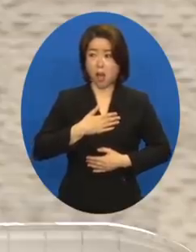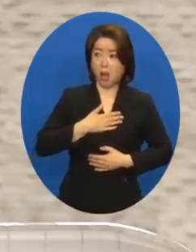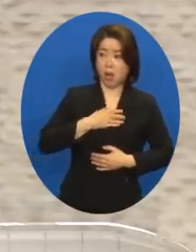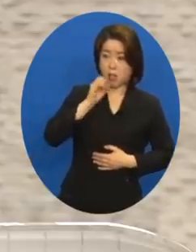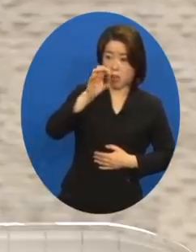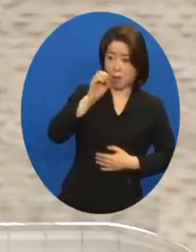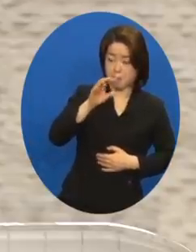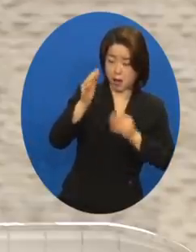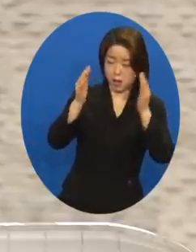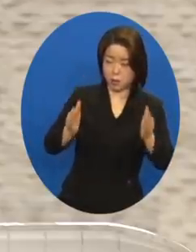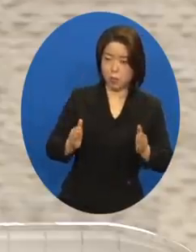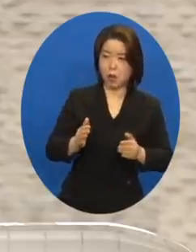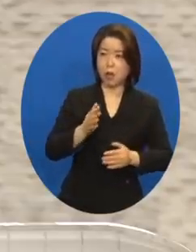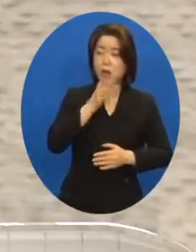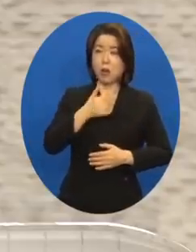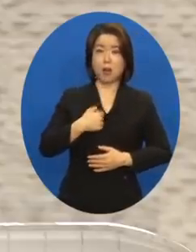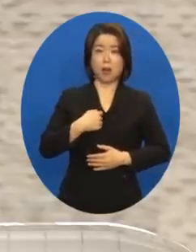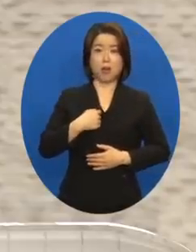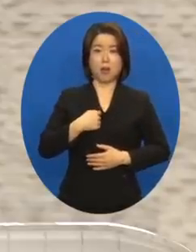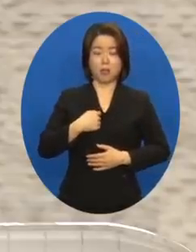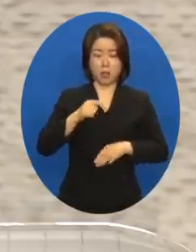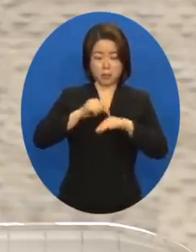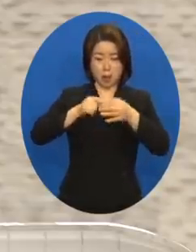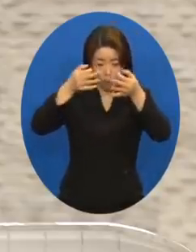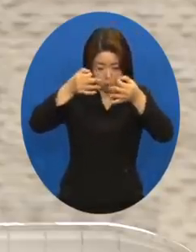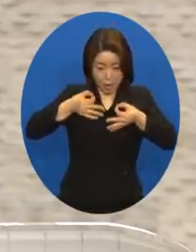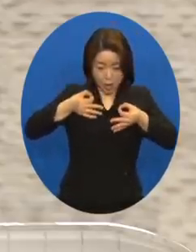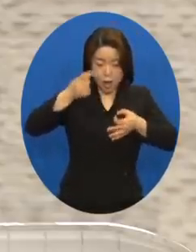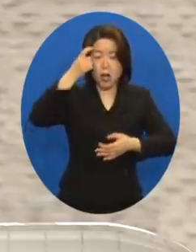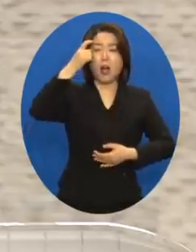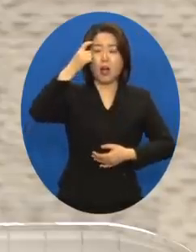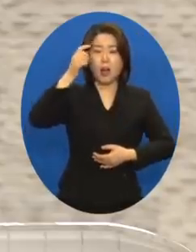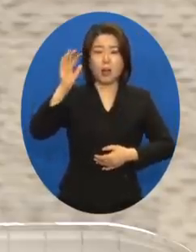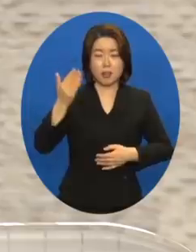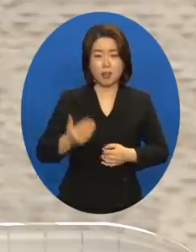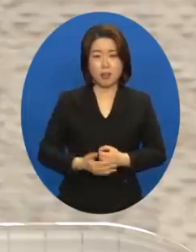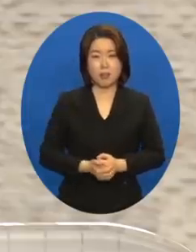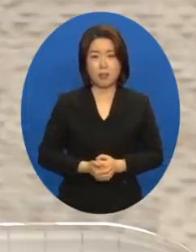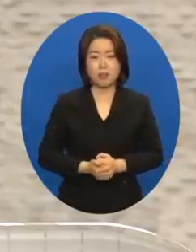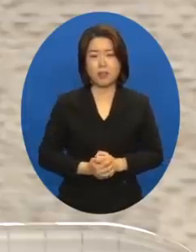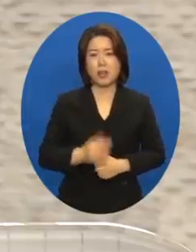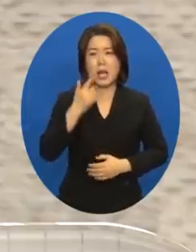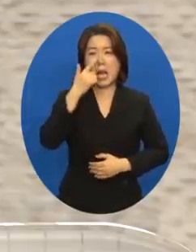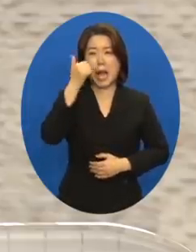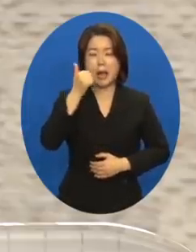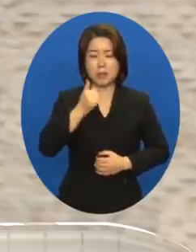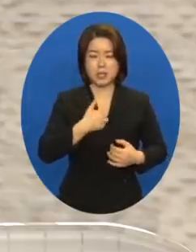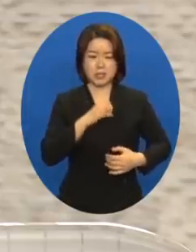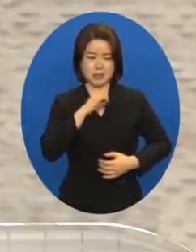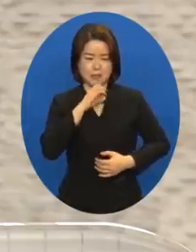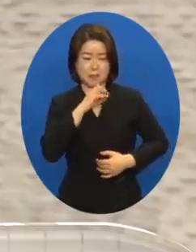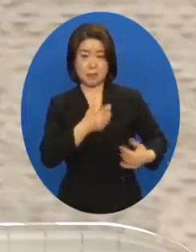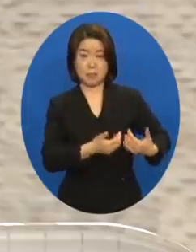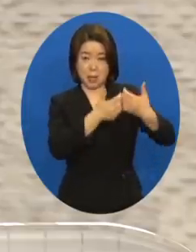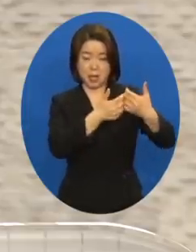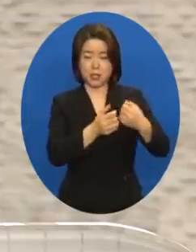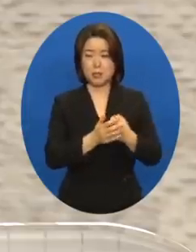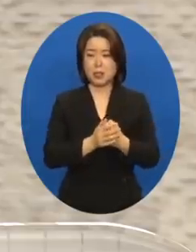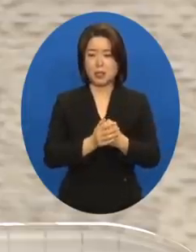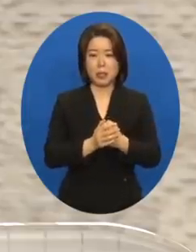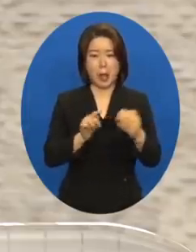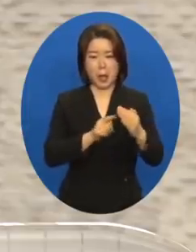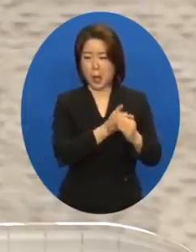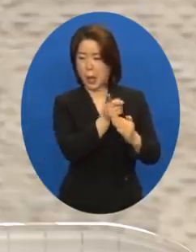이야기 하면서 자기 마음을 비로서 깨닫게 됐어요 아버지에게 반발심이 엉뚱하게 교회